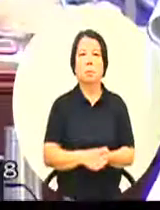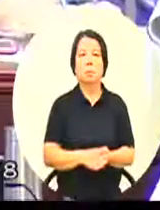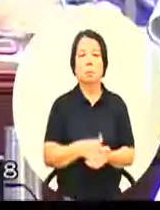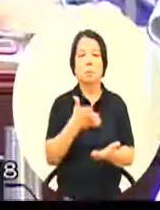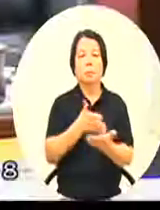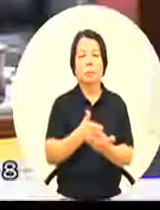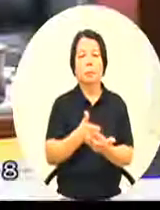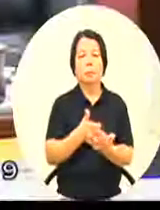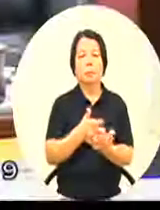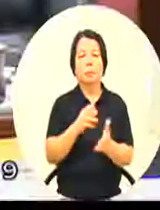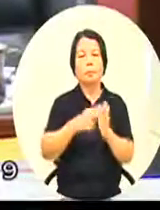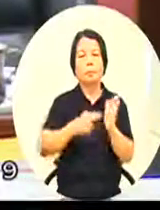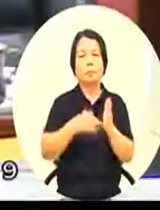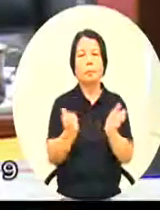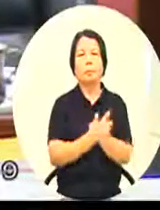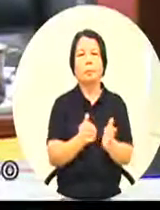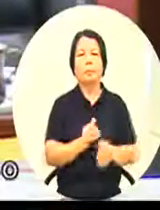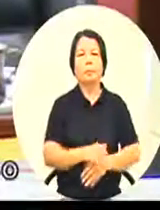谢。